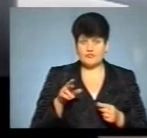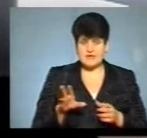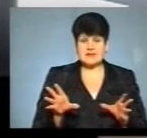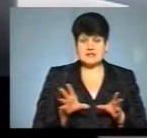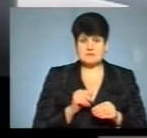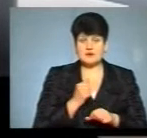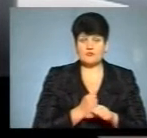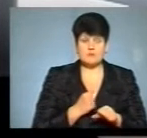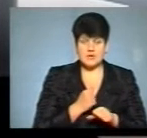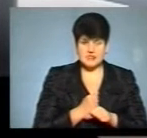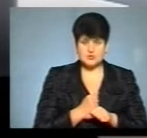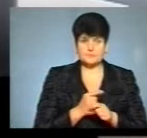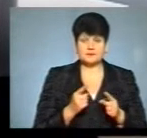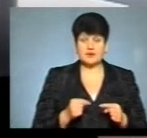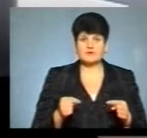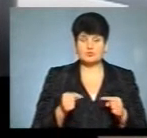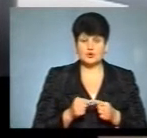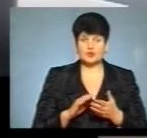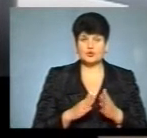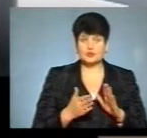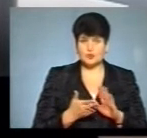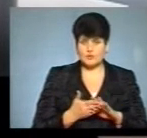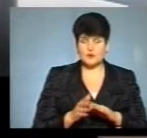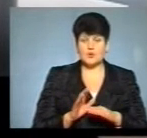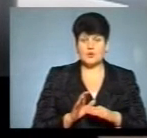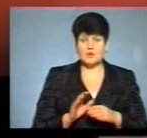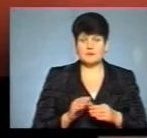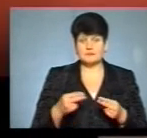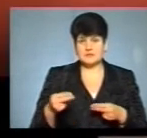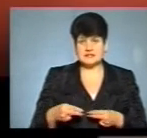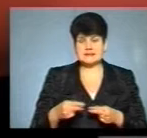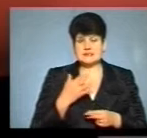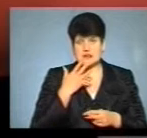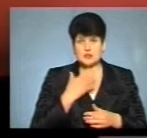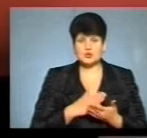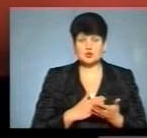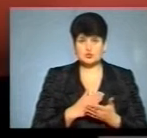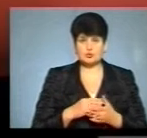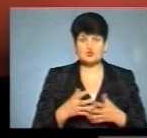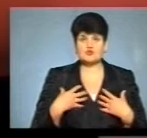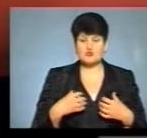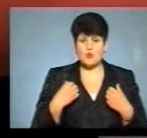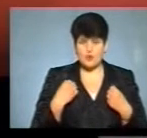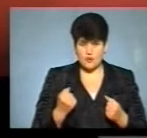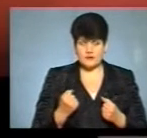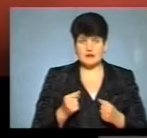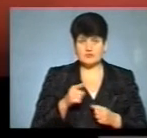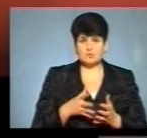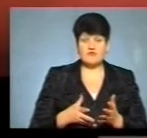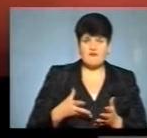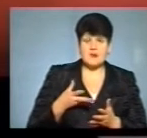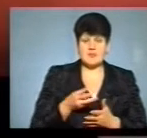співпрацю, відповідно до договорів, укладених з Національною службою здоров'я. І Національна служба здоров'я буде